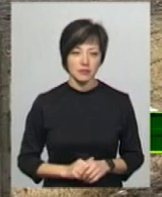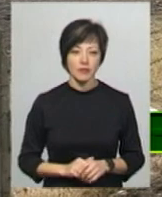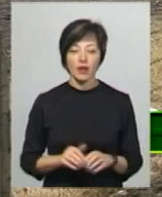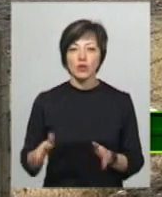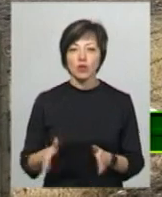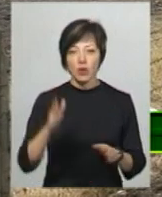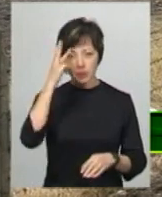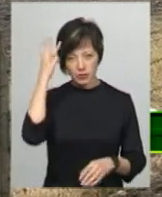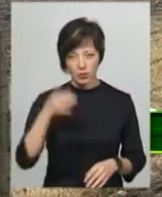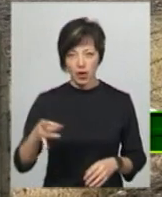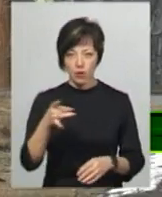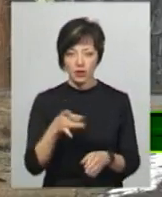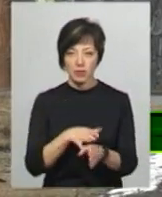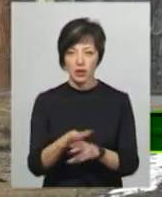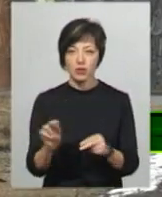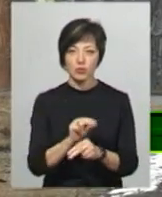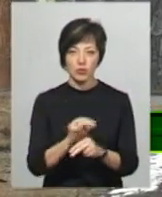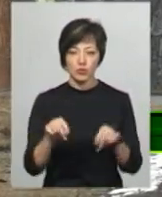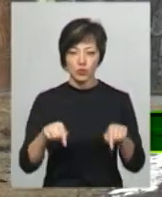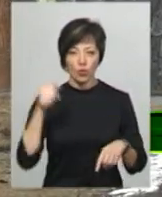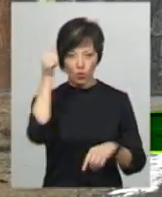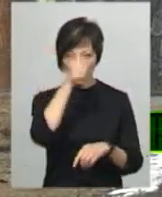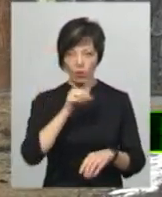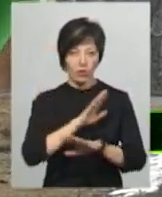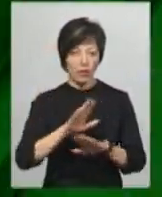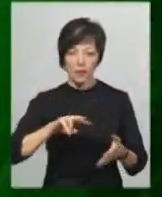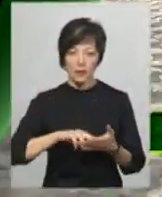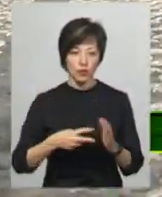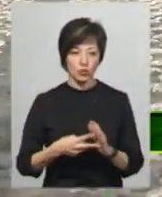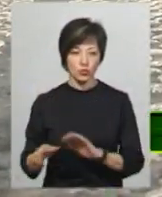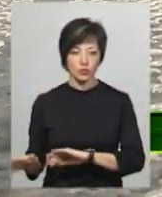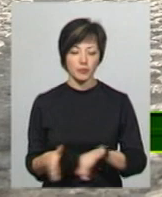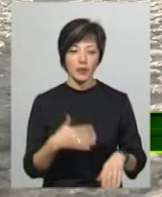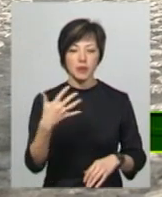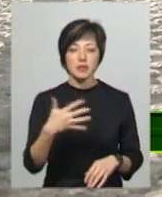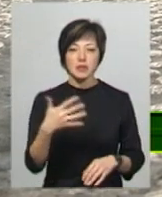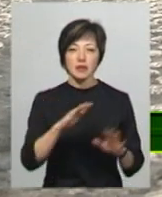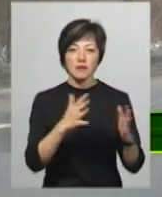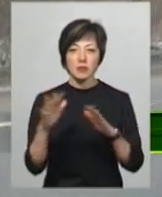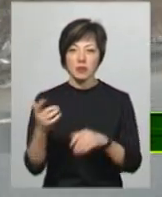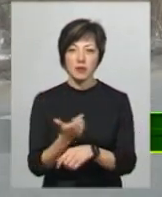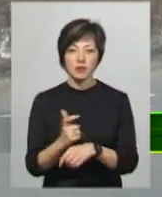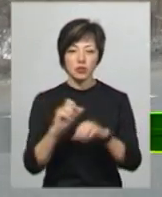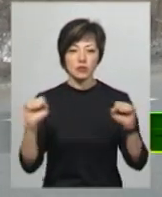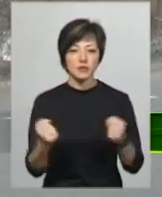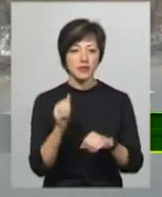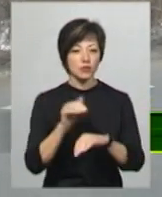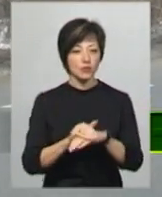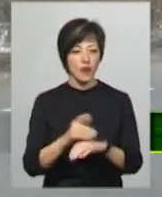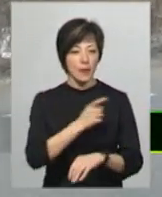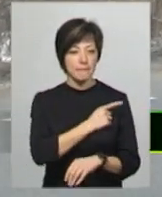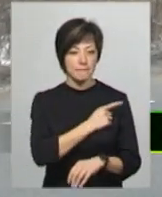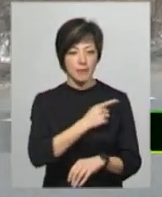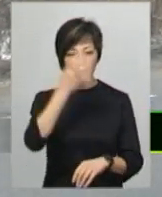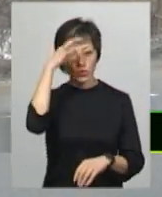Дороги в Хмельницькому районі капітально ремонтувати цього року не планують. 50 випадків перевищення швидкості зафіксували патрульні